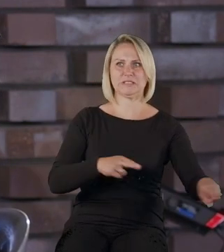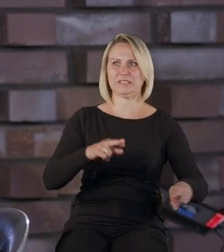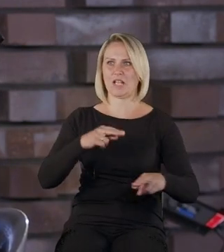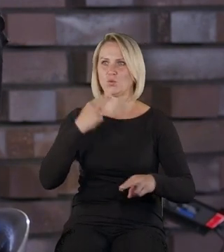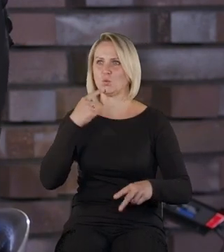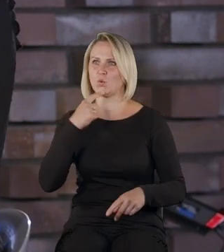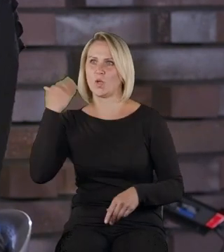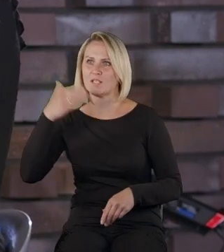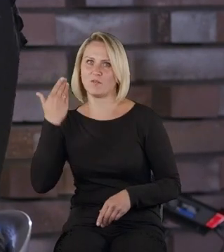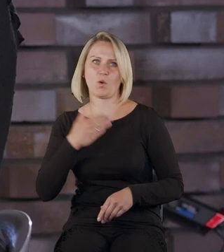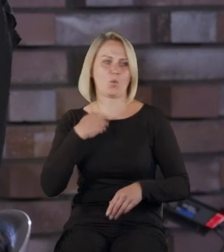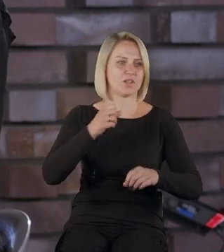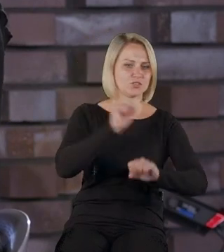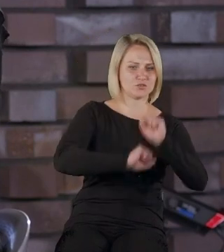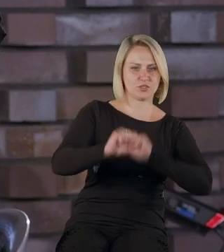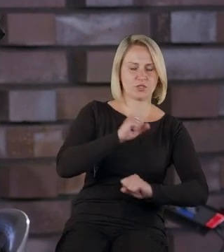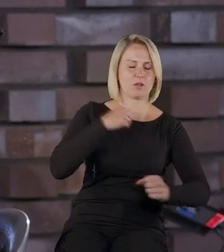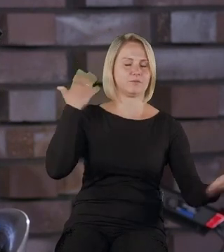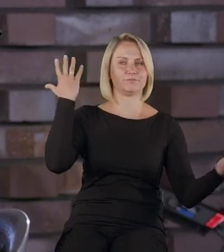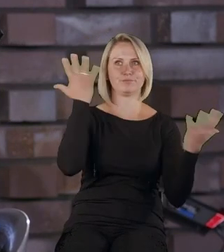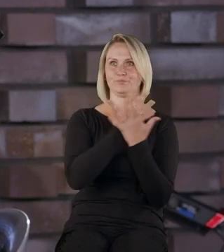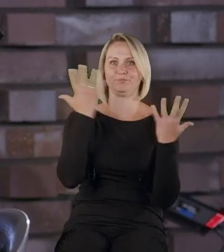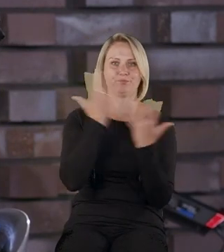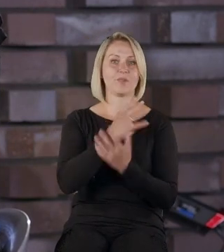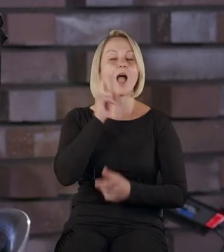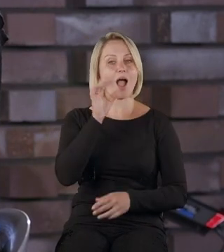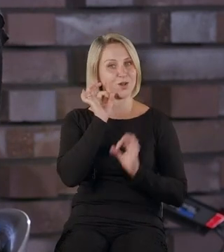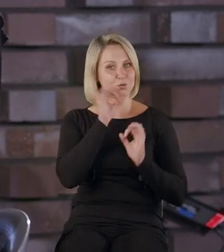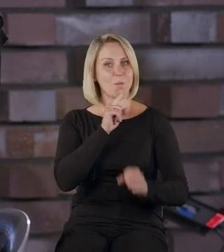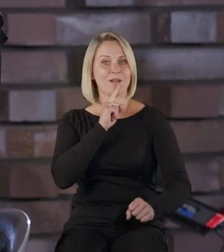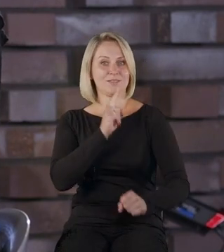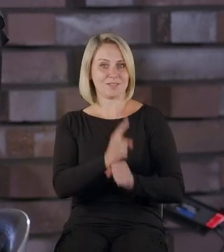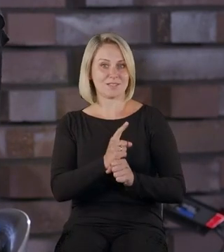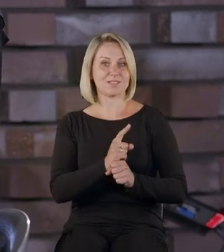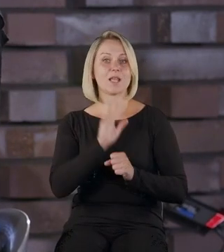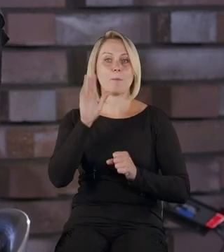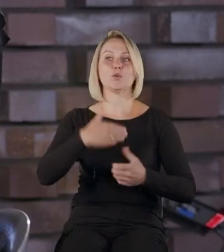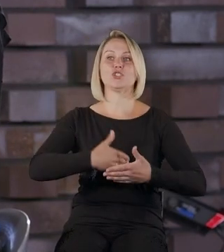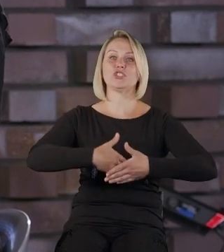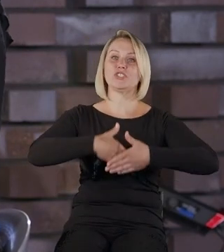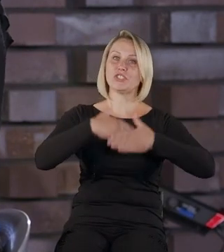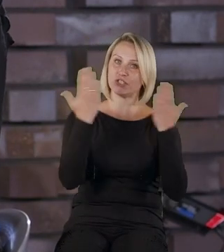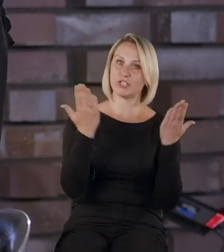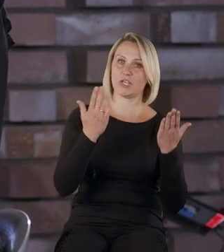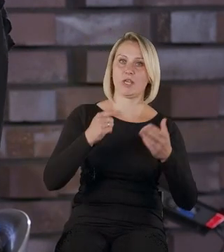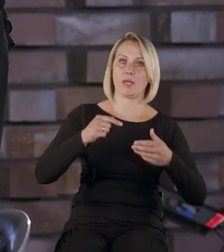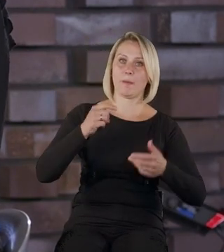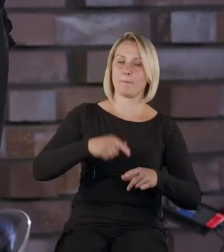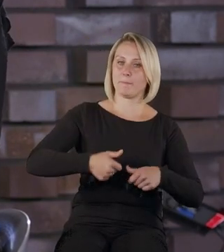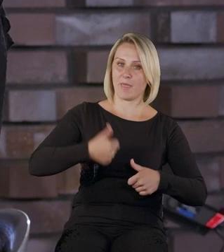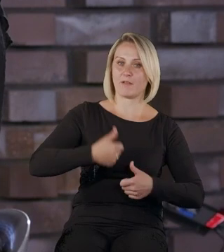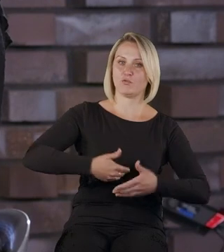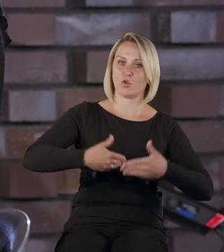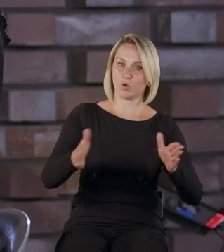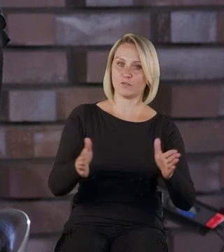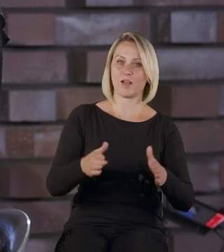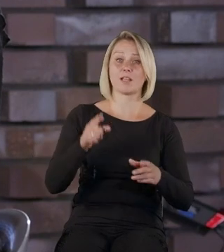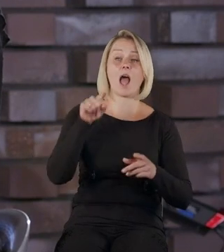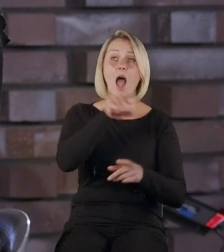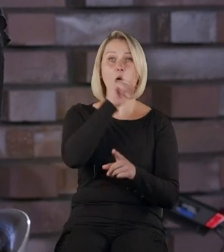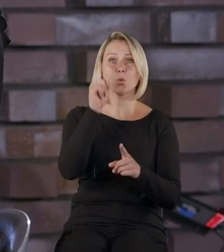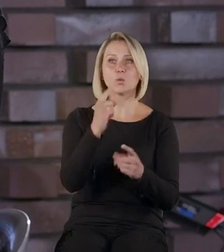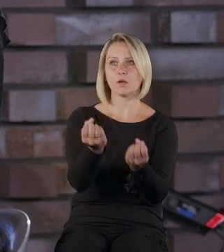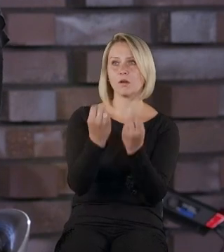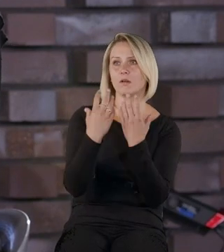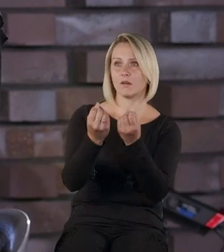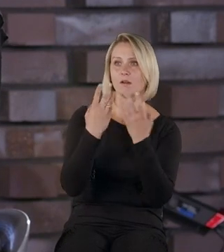No, jeden wielki chaos. Ale powiem Ci, że bardzo dobrą decyzją było pójście na dni adaptacyjne organizowane przez samorząd studencki. Bo ci ludzie wytłumaczyli